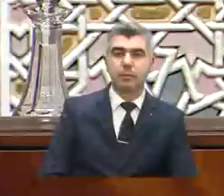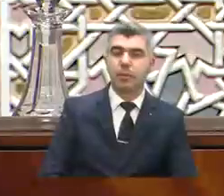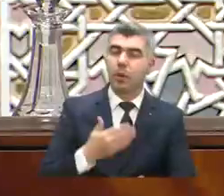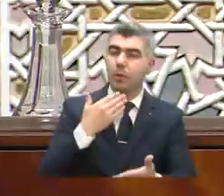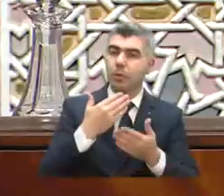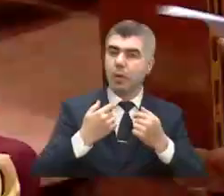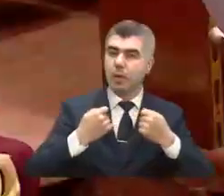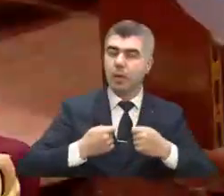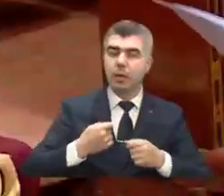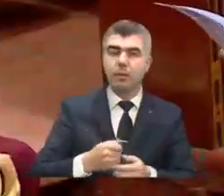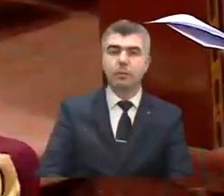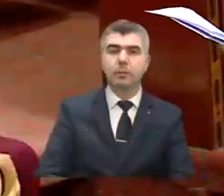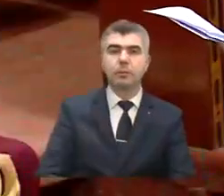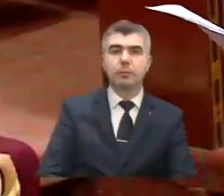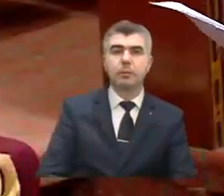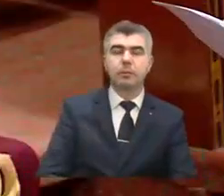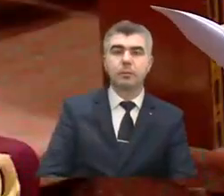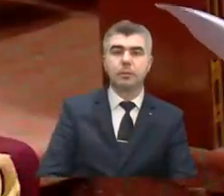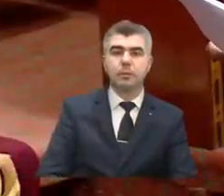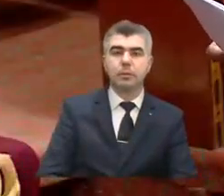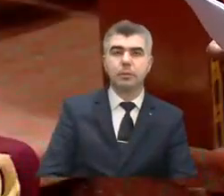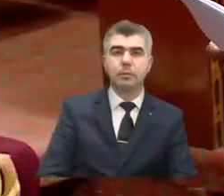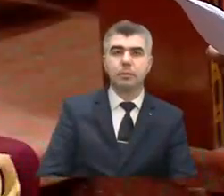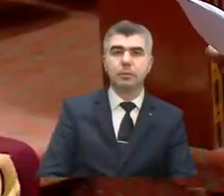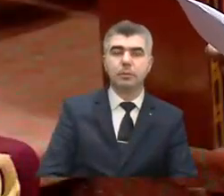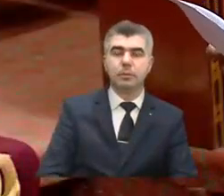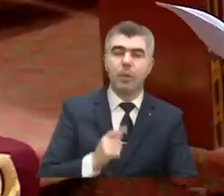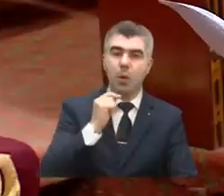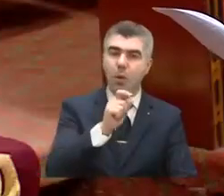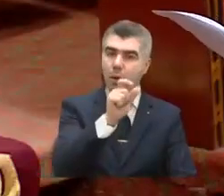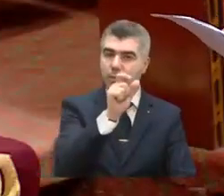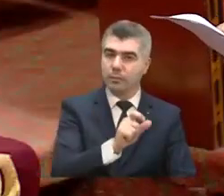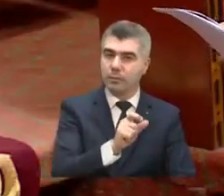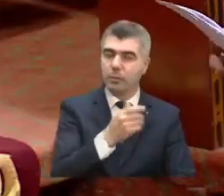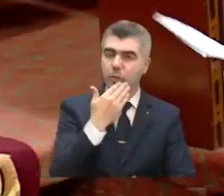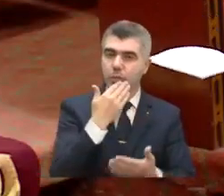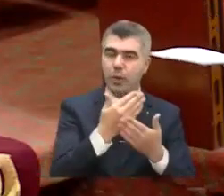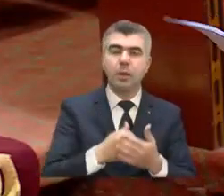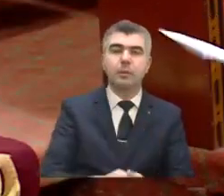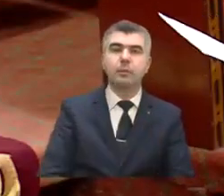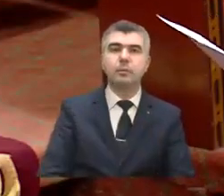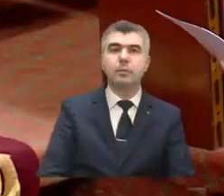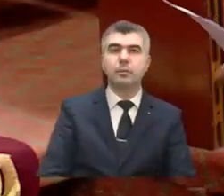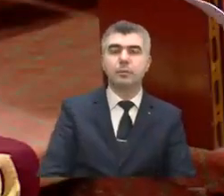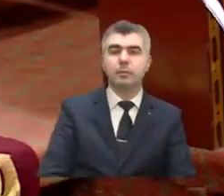السيده الرئيسه السيد النائب المحترم